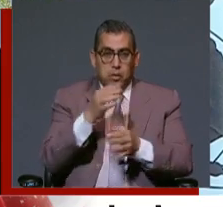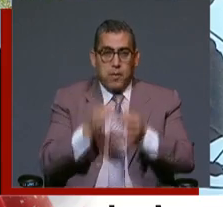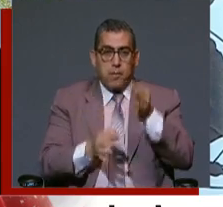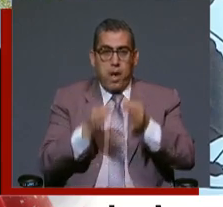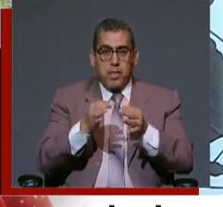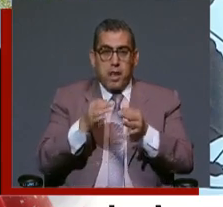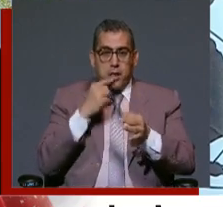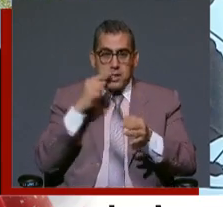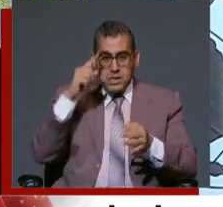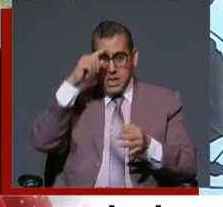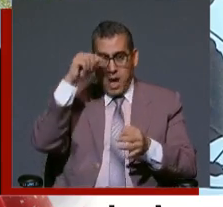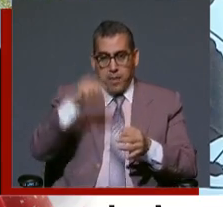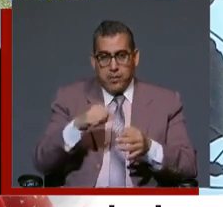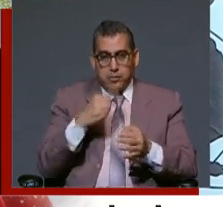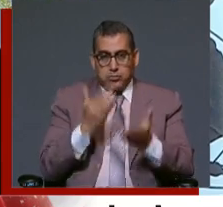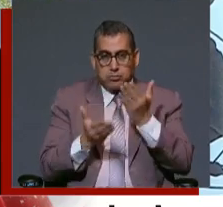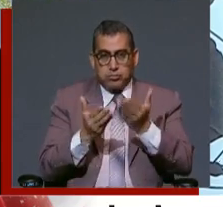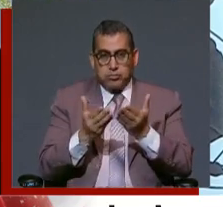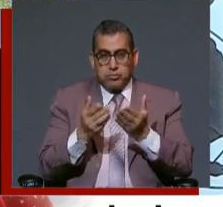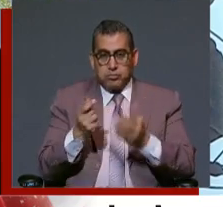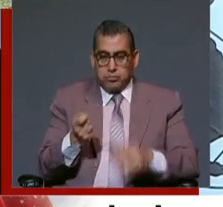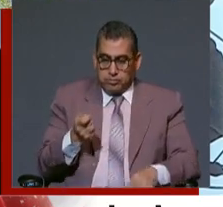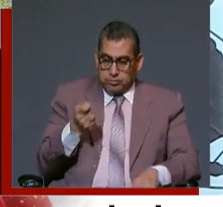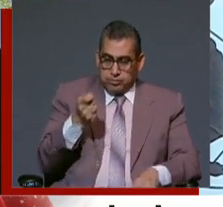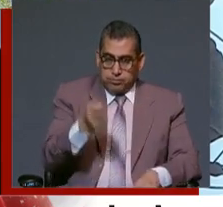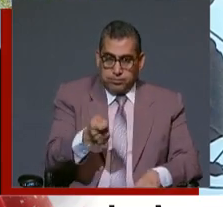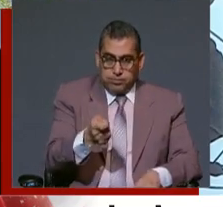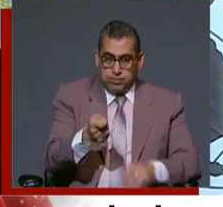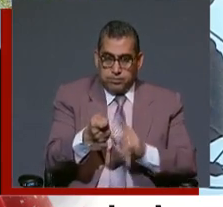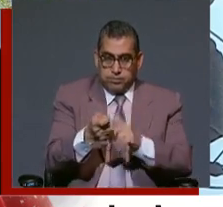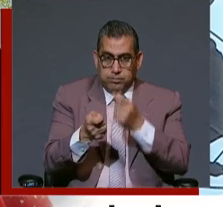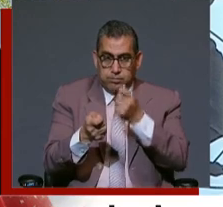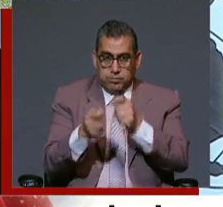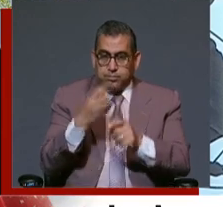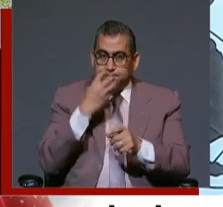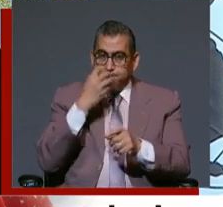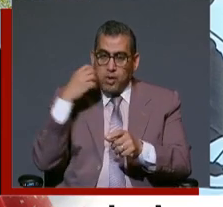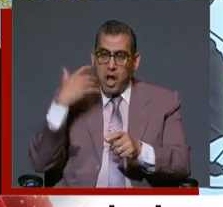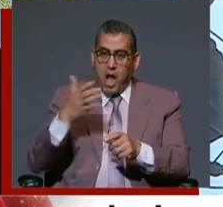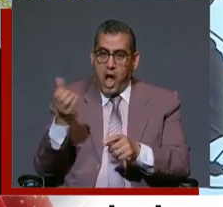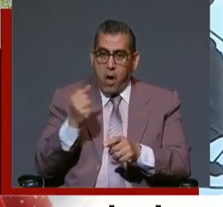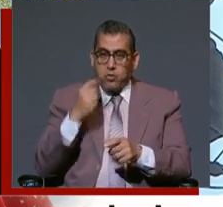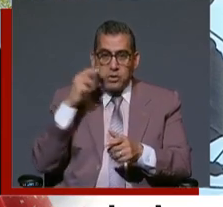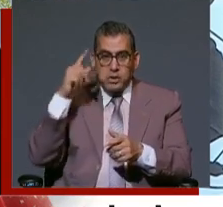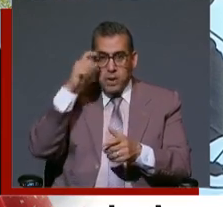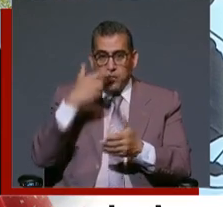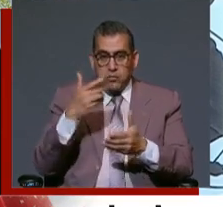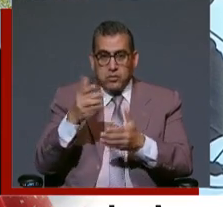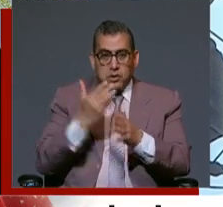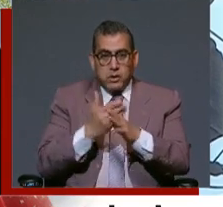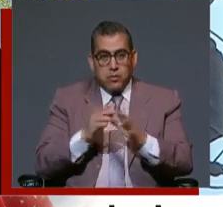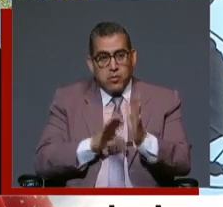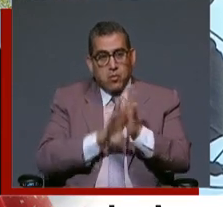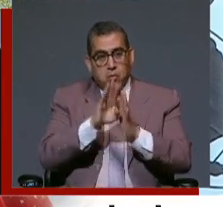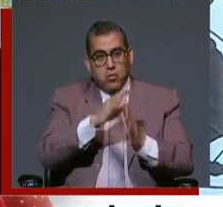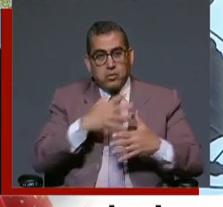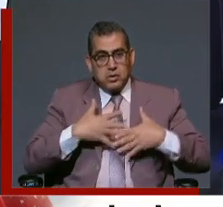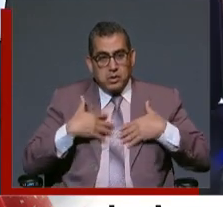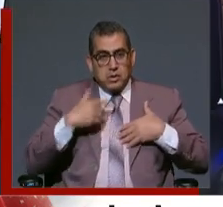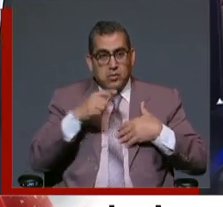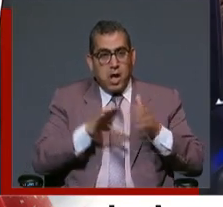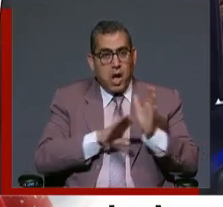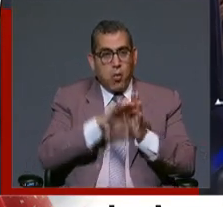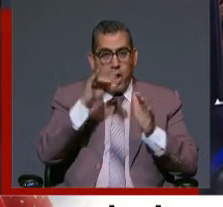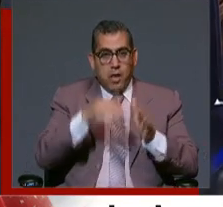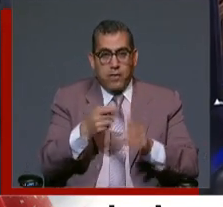الصعبة بين توفير التمويلات الضخمة اللازمة لتحقيق التطلعات التنموية